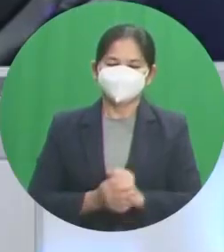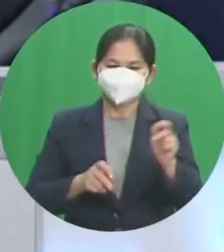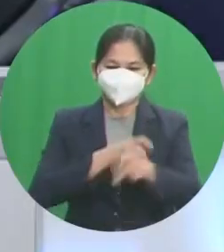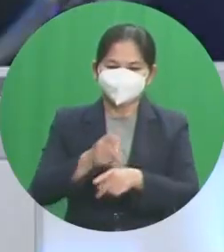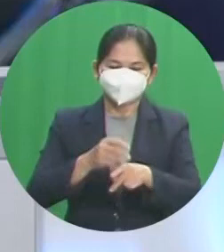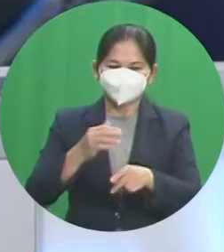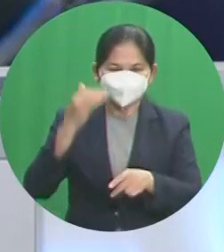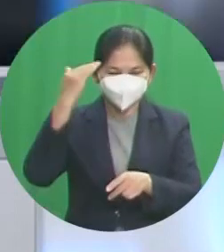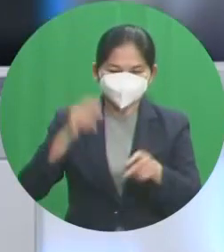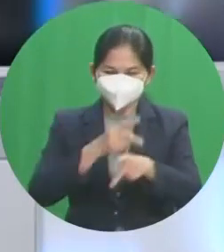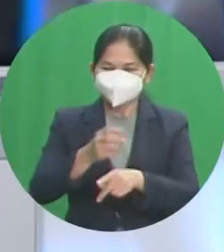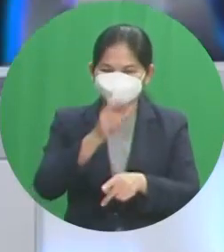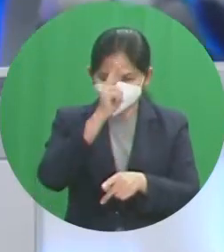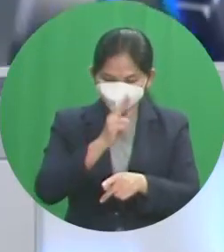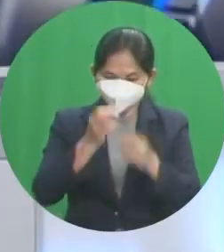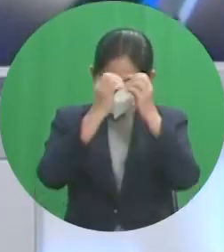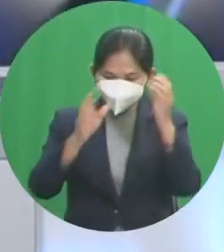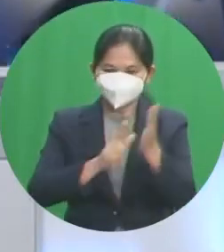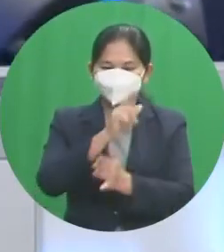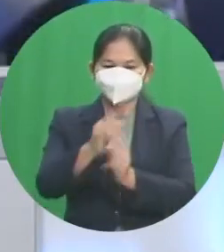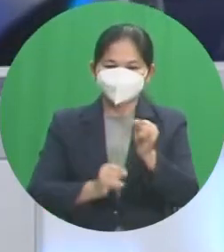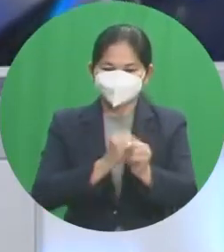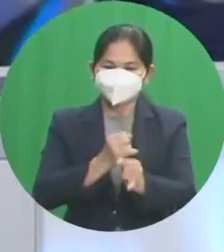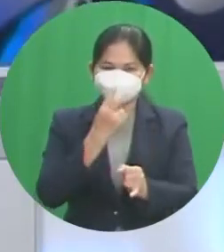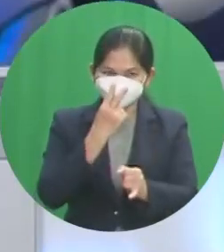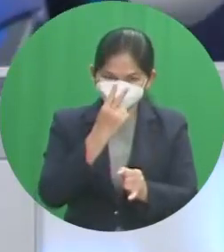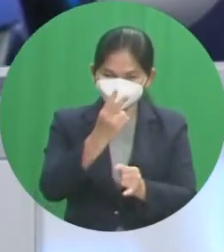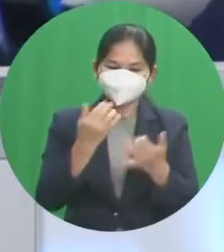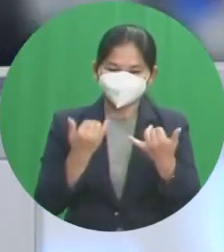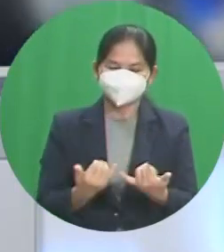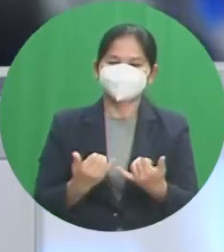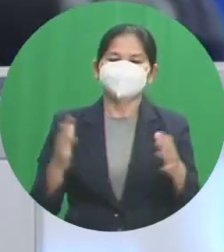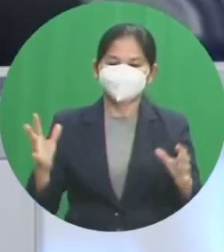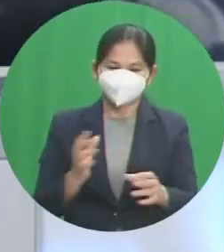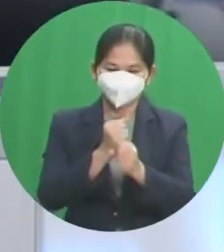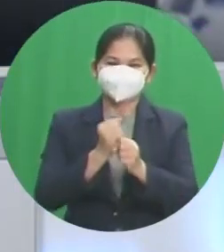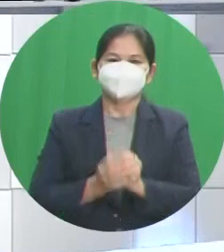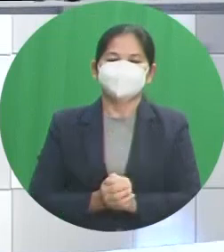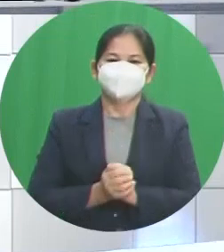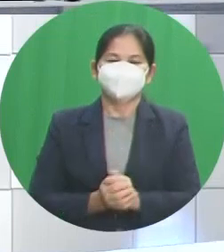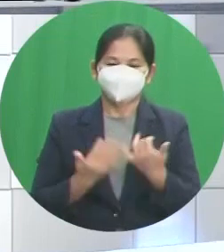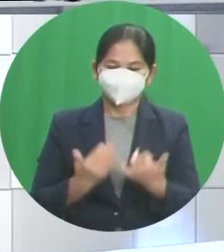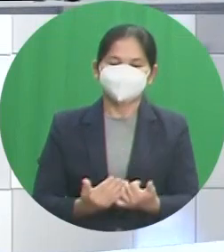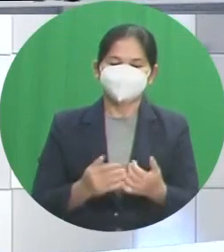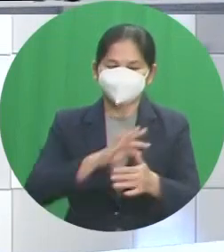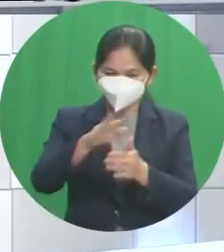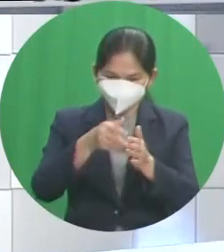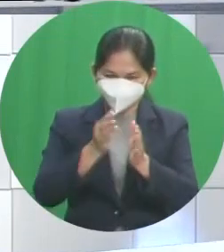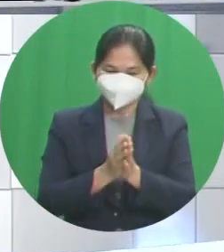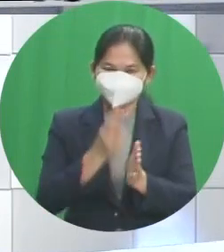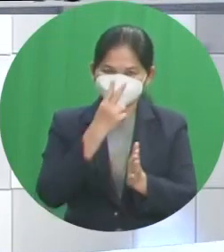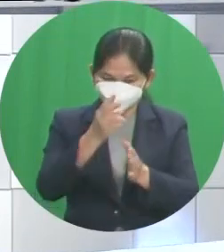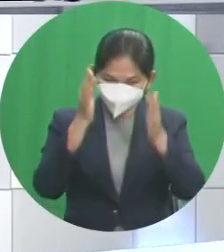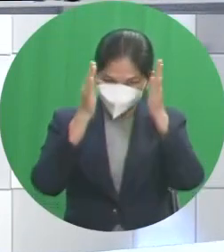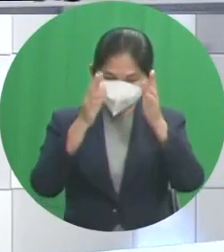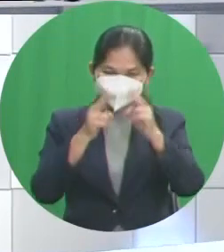លោកលោកស្រីប្រិយមិត្តទស្សនិកជនជាទីគោរពព័ត៌មានជាតិនិងអន្តរជាតិដែលលោកអ្នកទើបបានទស្សនាអំអញមីនីចាប់តែប៉ុណ្ណេះនាងខ្ញុំសូមថ្លែងអំណរគុណចំពោះការ